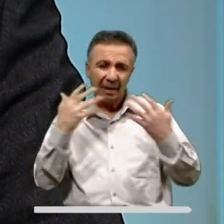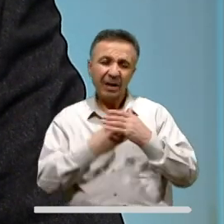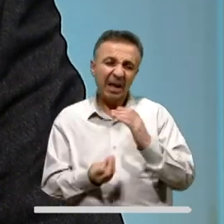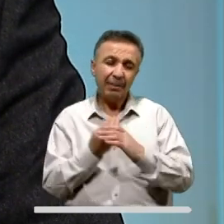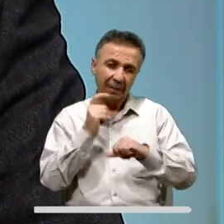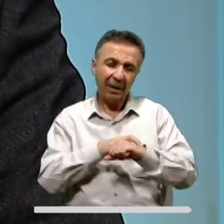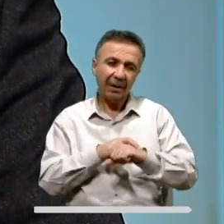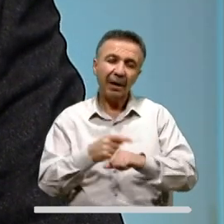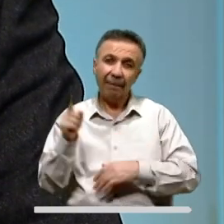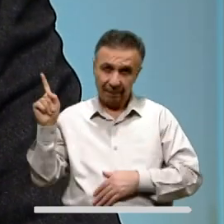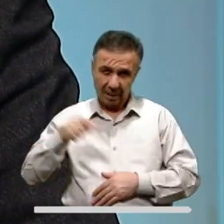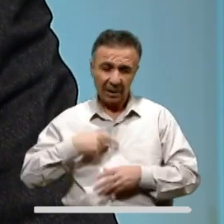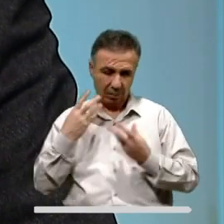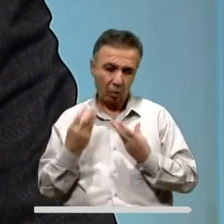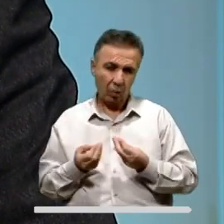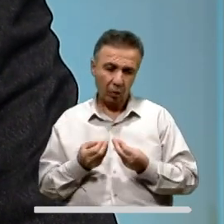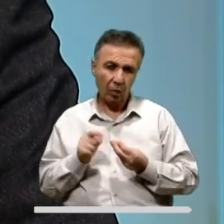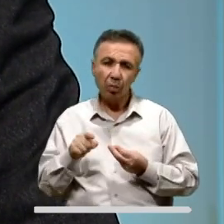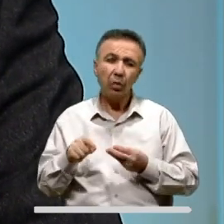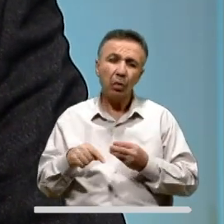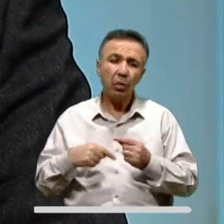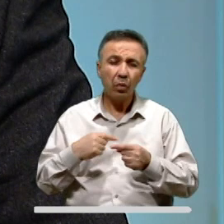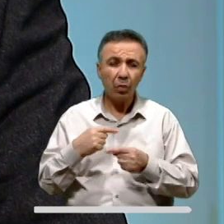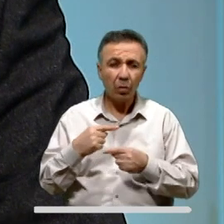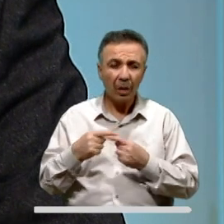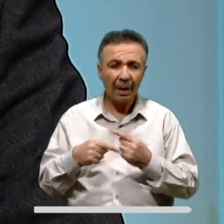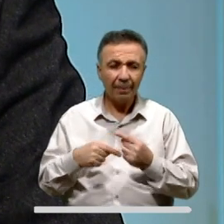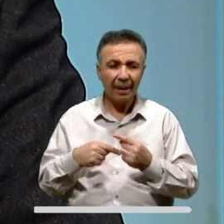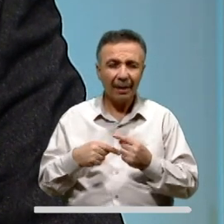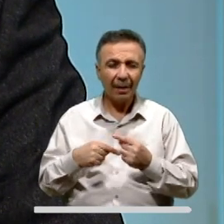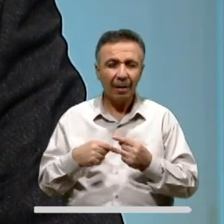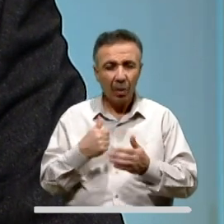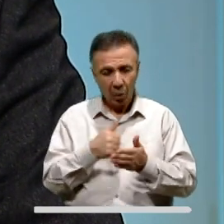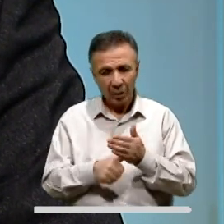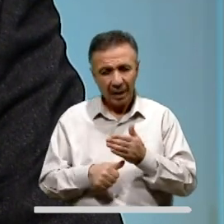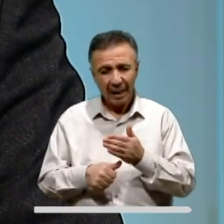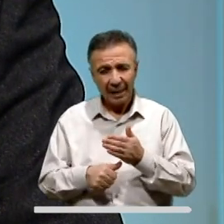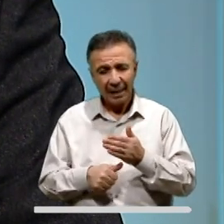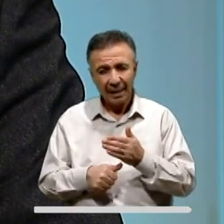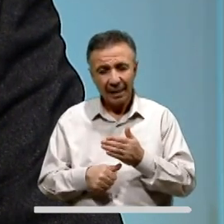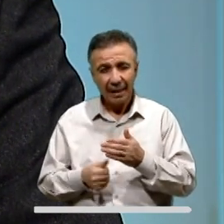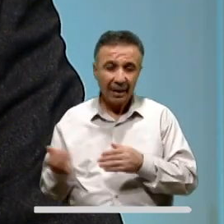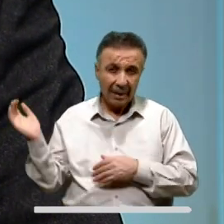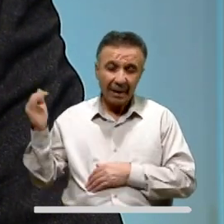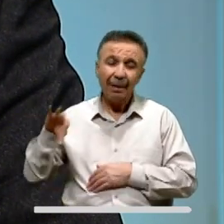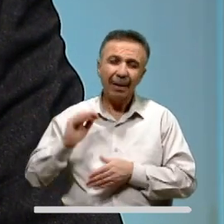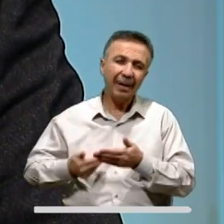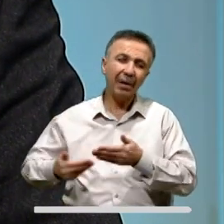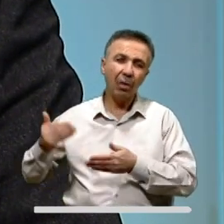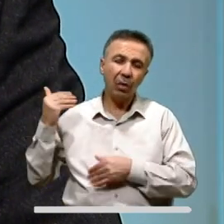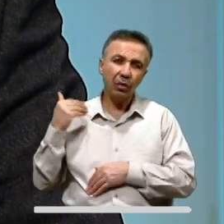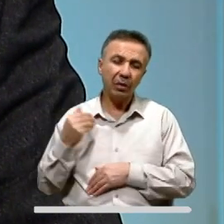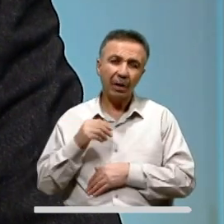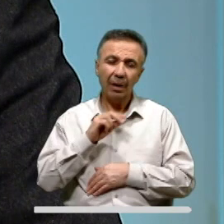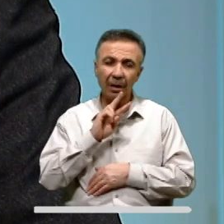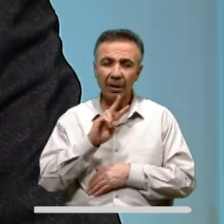Bu sebeple bu dönemden önce, yani o tarih gelmeden önce, ki yaklaşık şimdi bir ay var değil mi? 29 güne